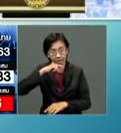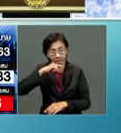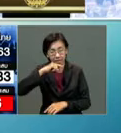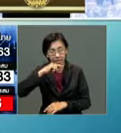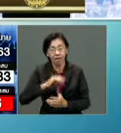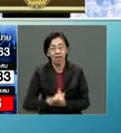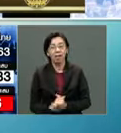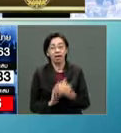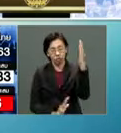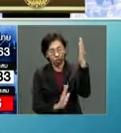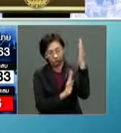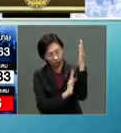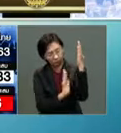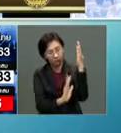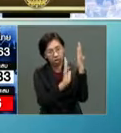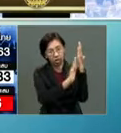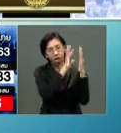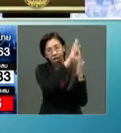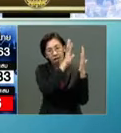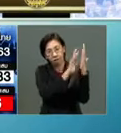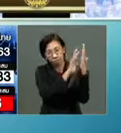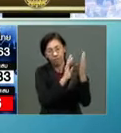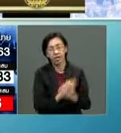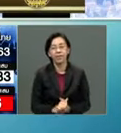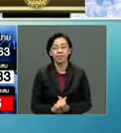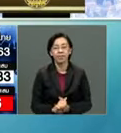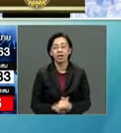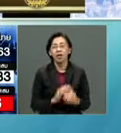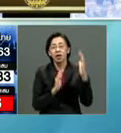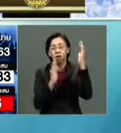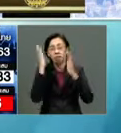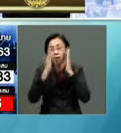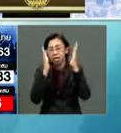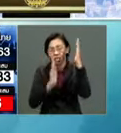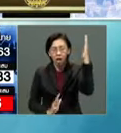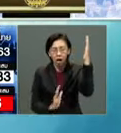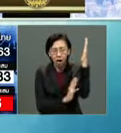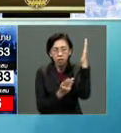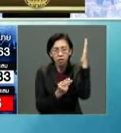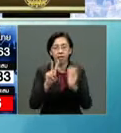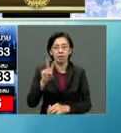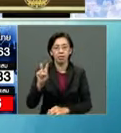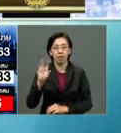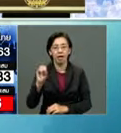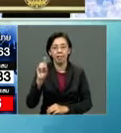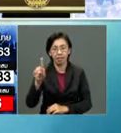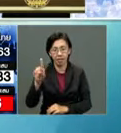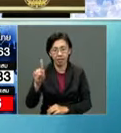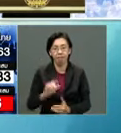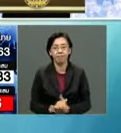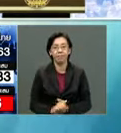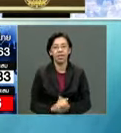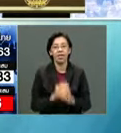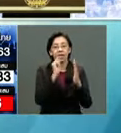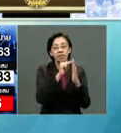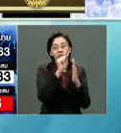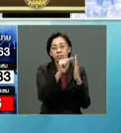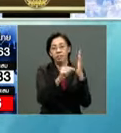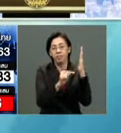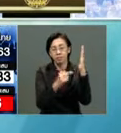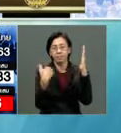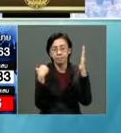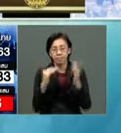ทางบกนะครับซึ่งสถิติของตัวเลขมาเลเซียก็ลดลงนะครับในวันนี้เหลืออยู่251นะครับอื่นๆก็ยังคงไว้